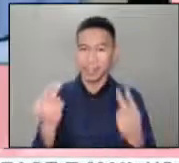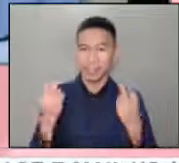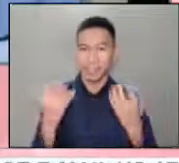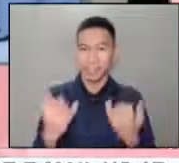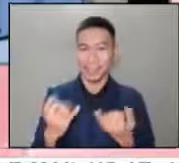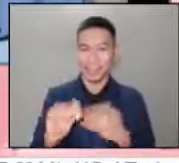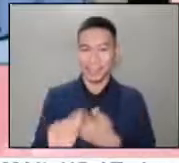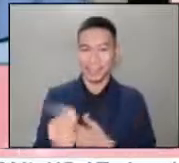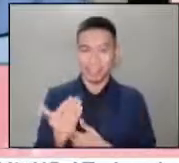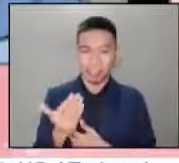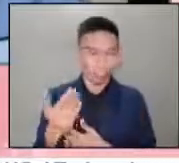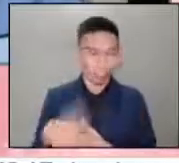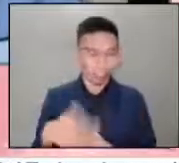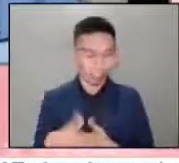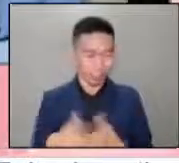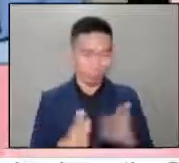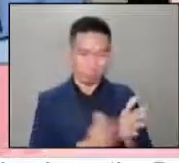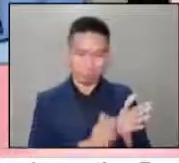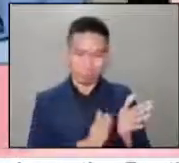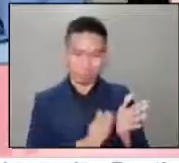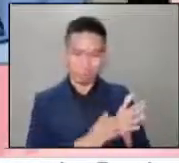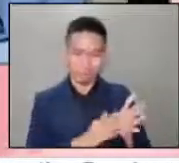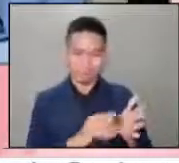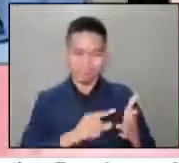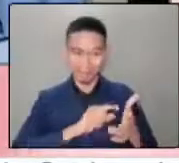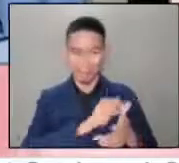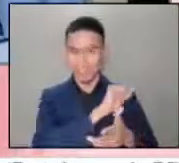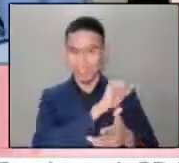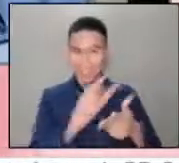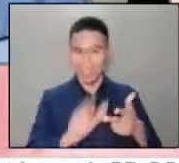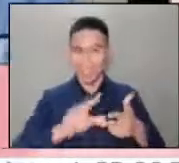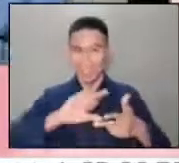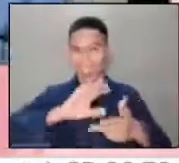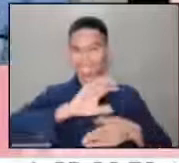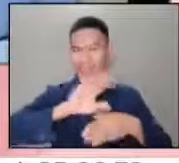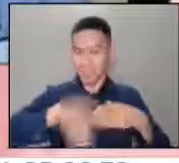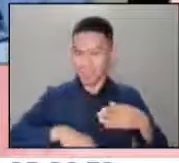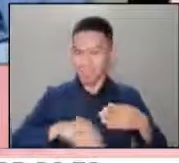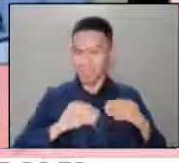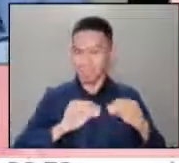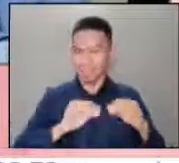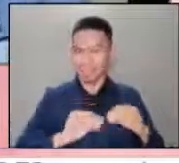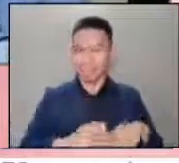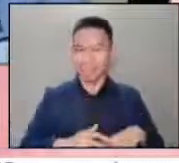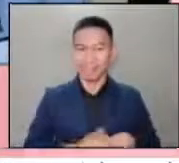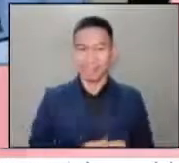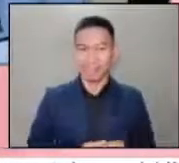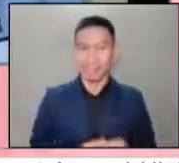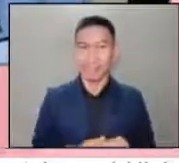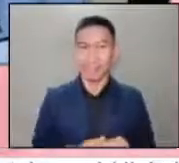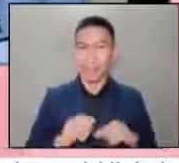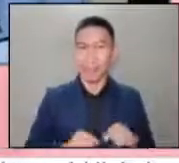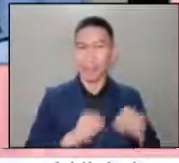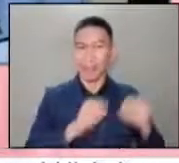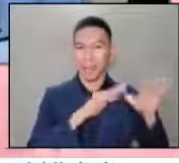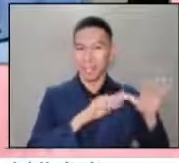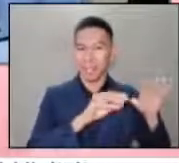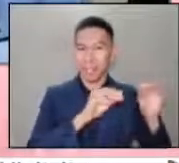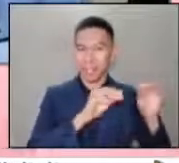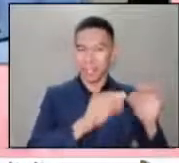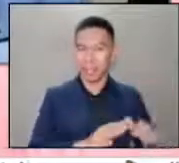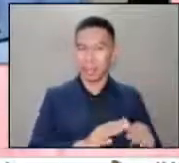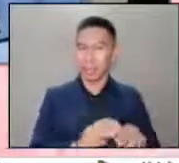total performer teacher at isa ring mountain teacher. Pero Teacher Jeric, kailan niyo po ba sinimulan itong inyong estilo ng